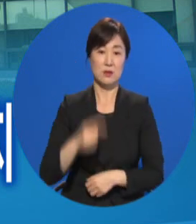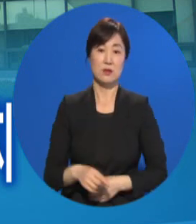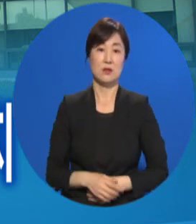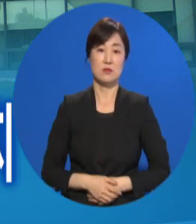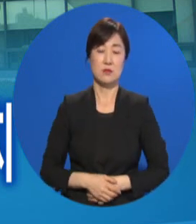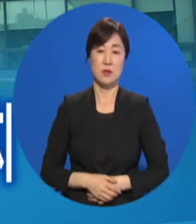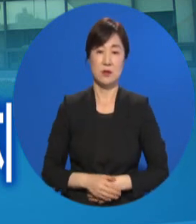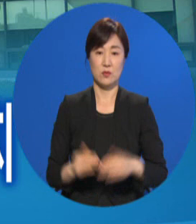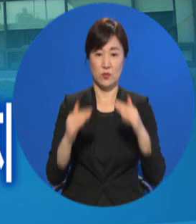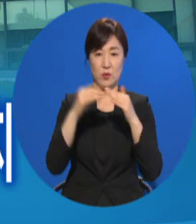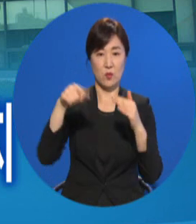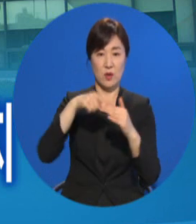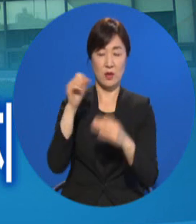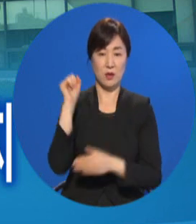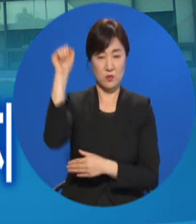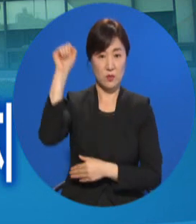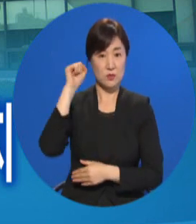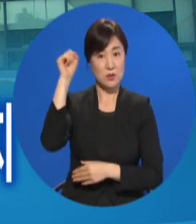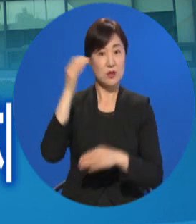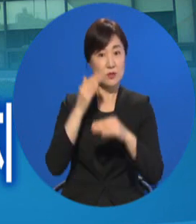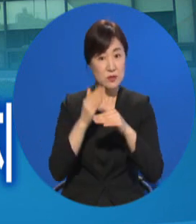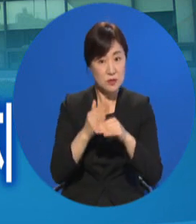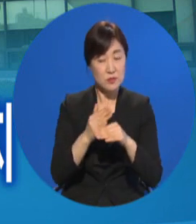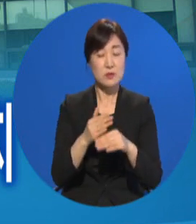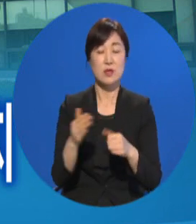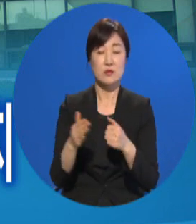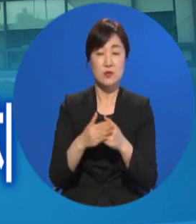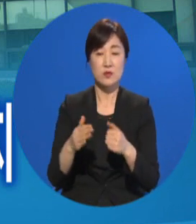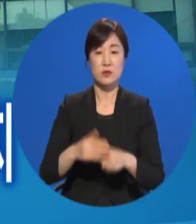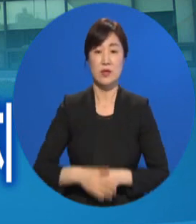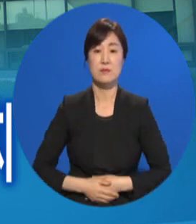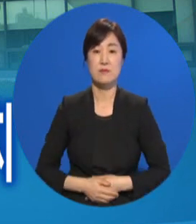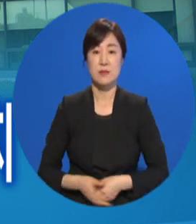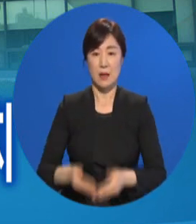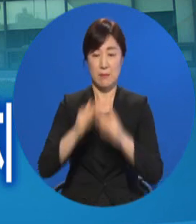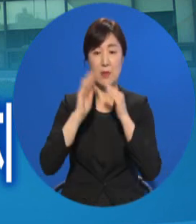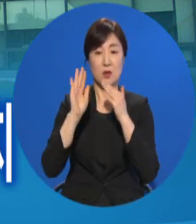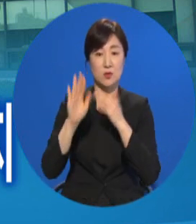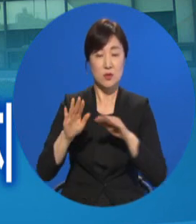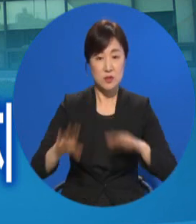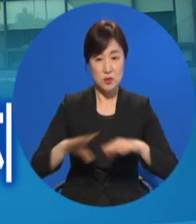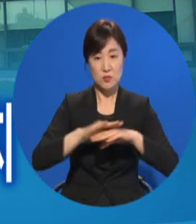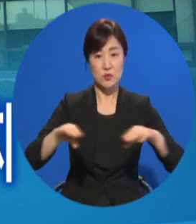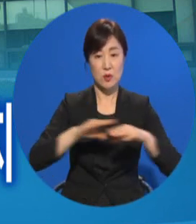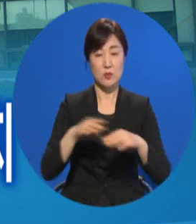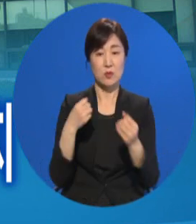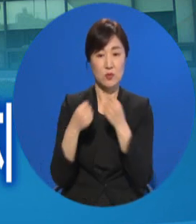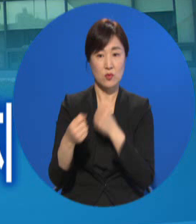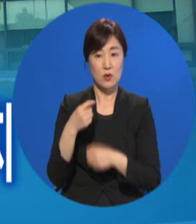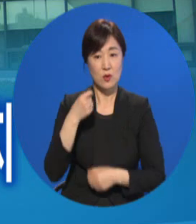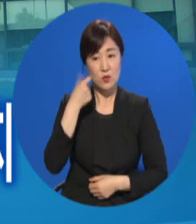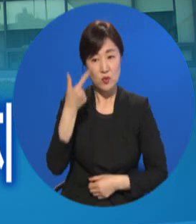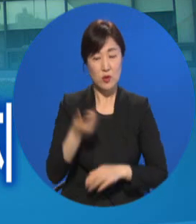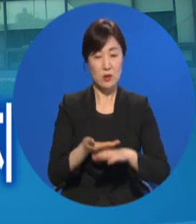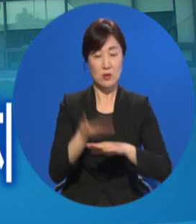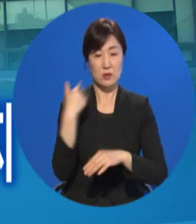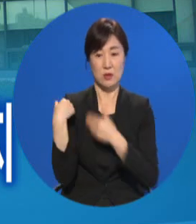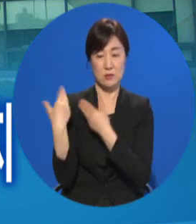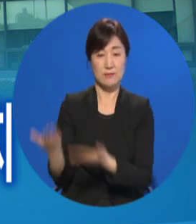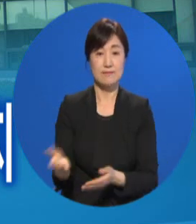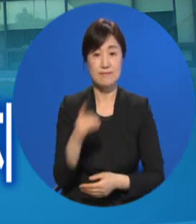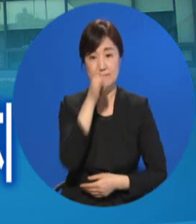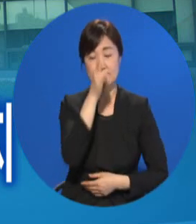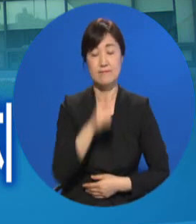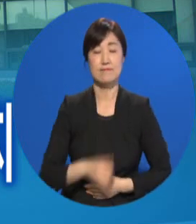고공농성을 벌이자 한국도로공사가 설치한 건데 고용 문제가 타결된 지금도 반년 넘게 그대로 방치되고 있습니다.